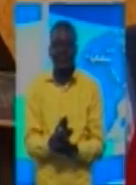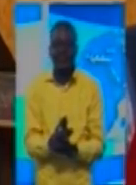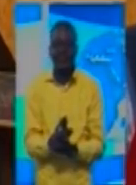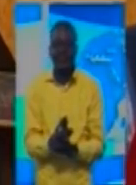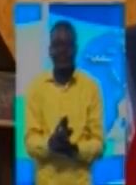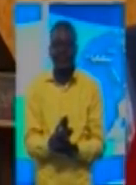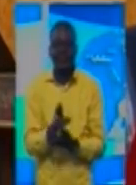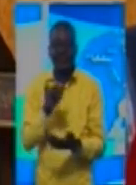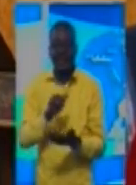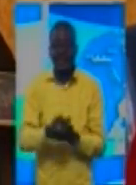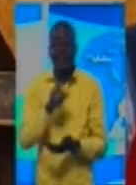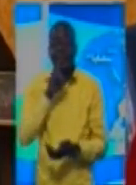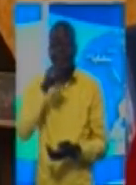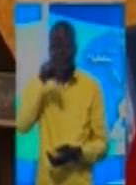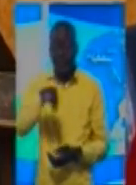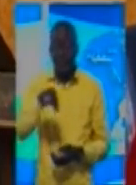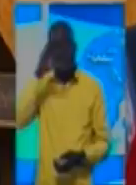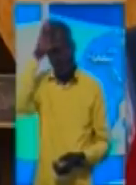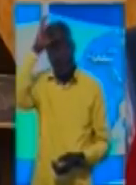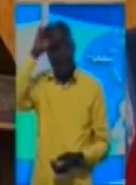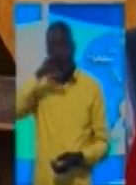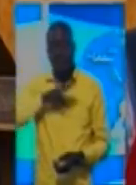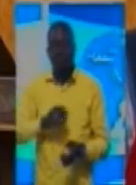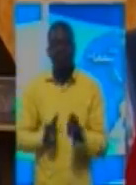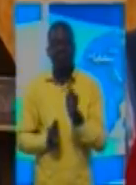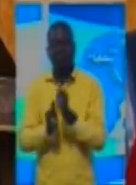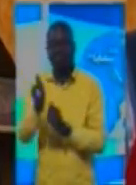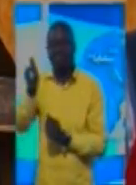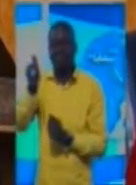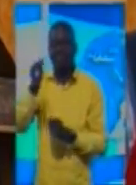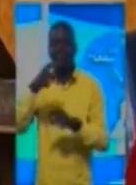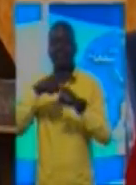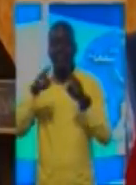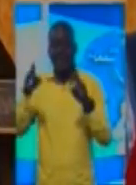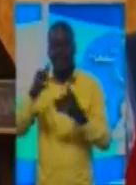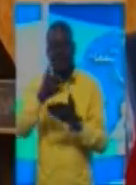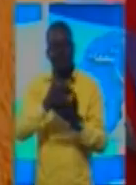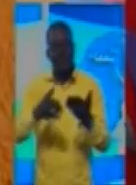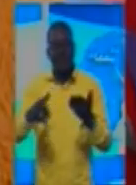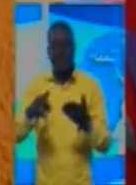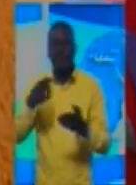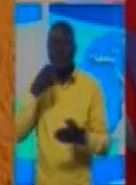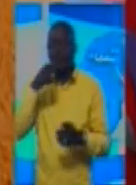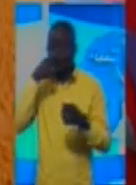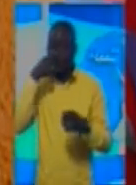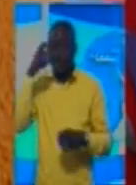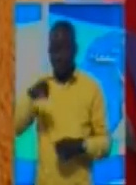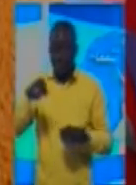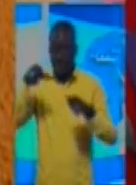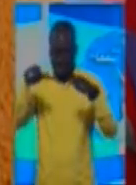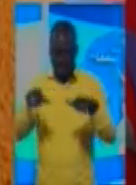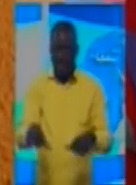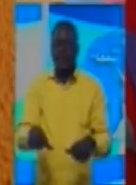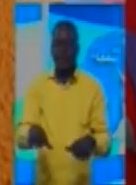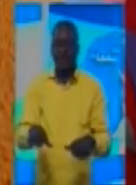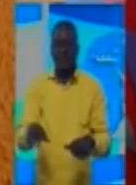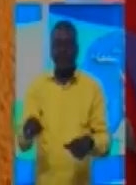C'est que les hommes passent, mais le parti doit demeurer. Par cette